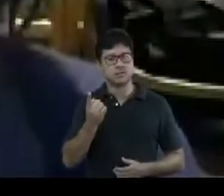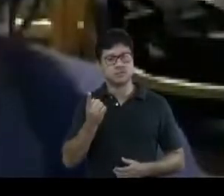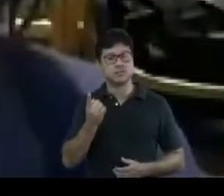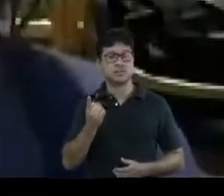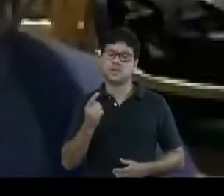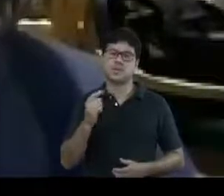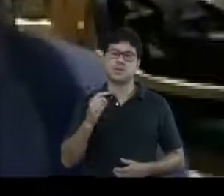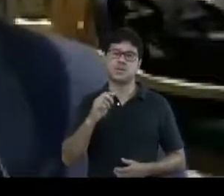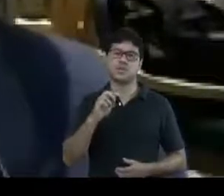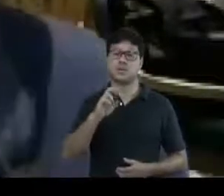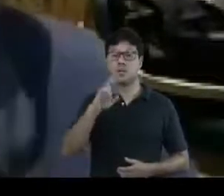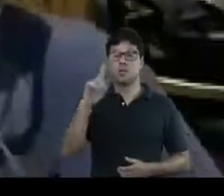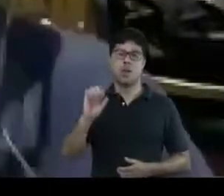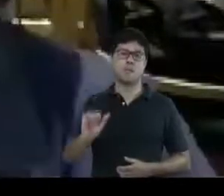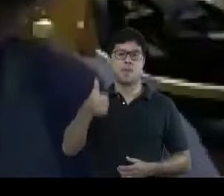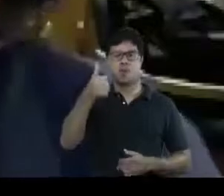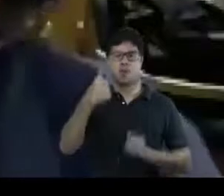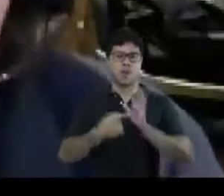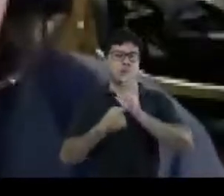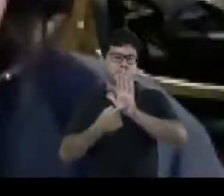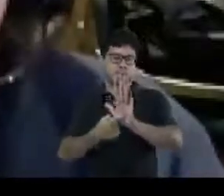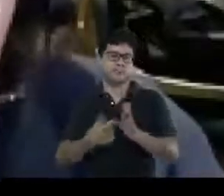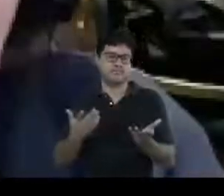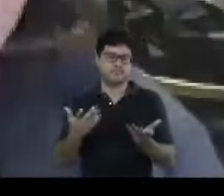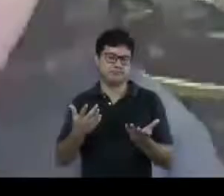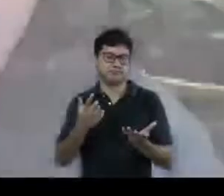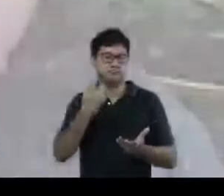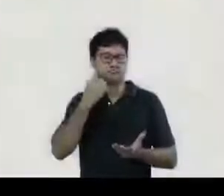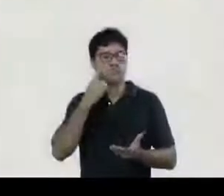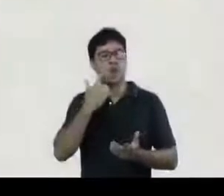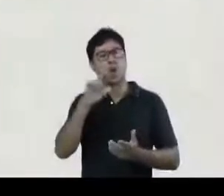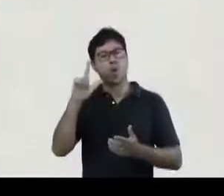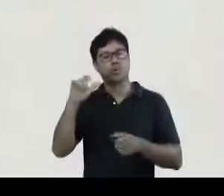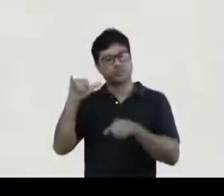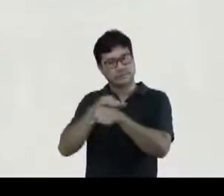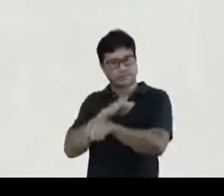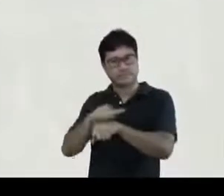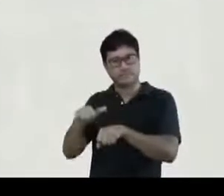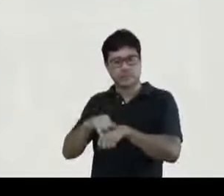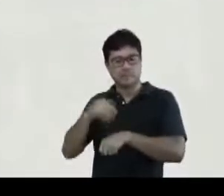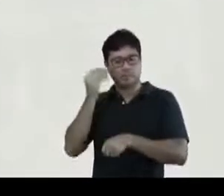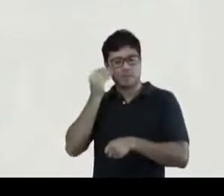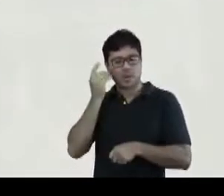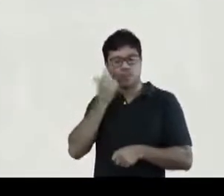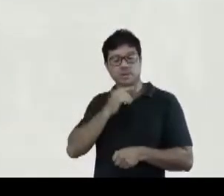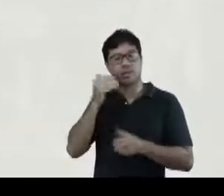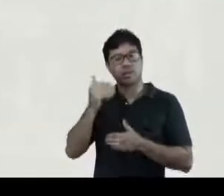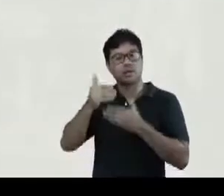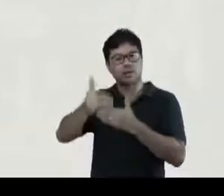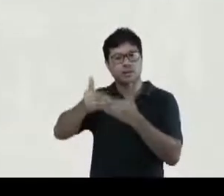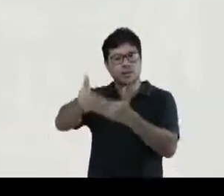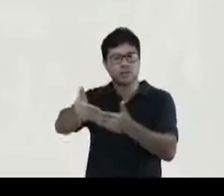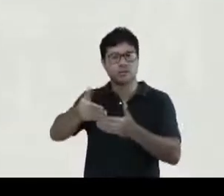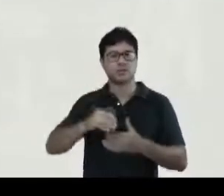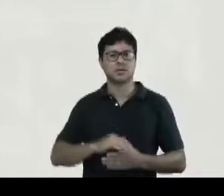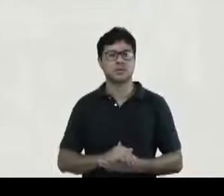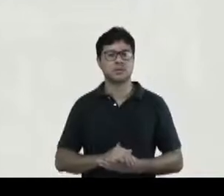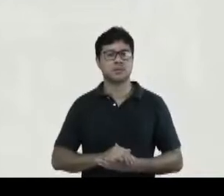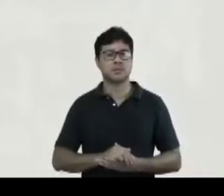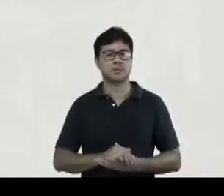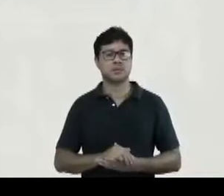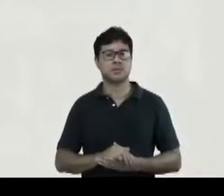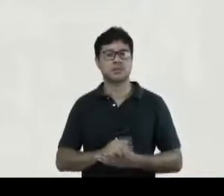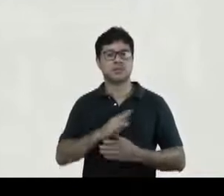ich blättern, ja? Also, ich fange nochmal an. Bibliotheken und ihr Altbestand, das hier verwahrte